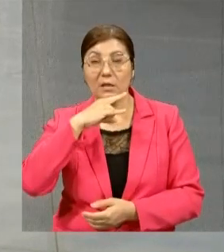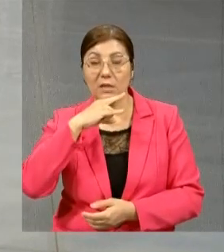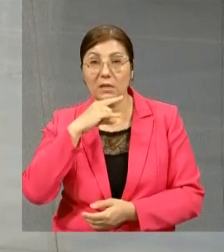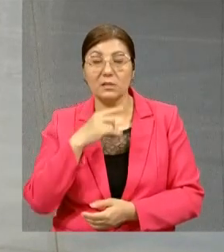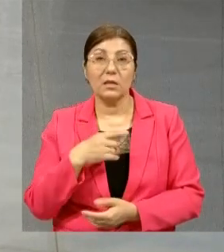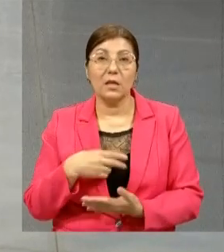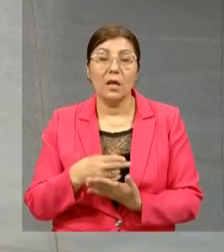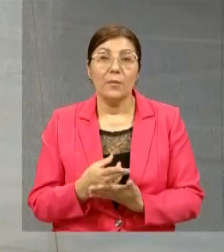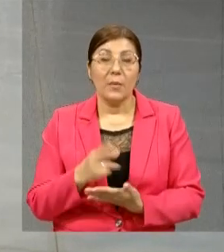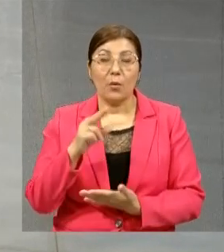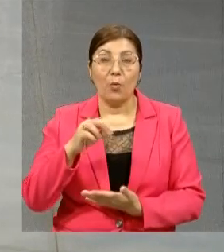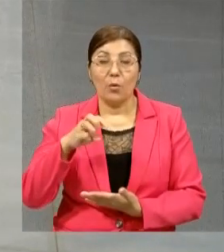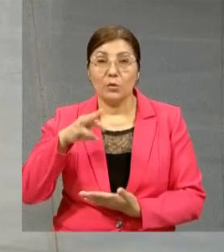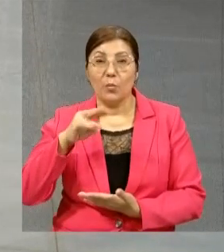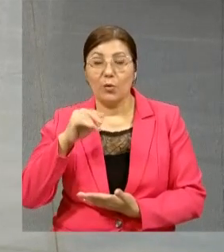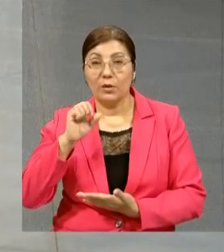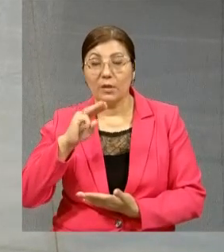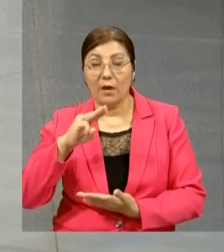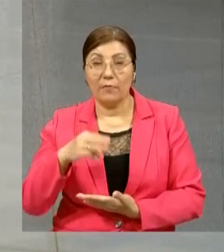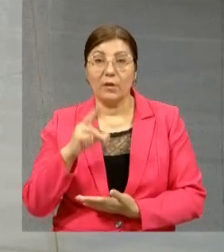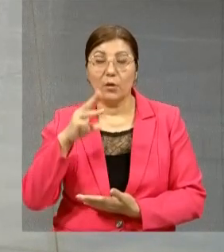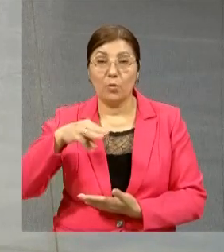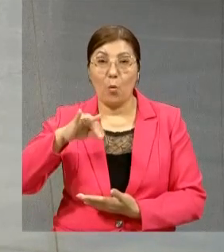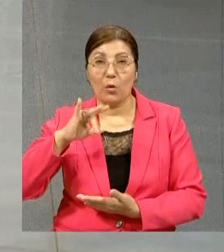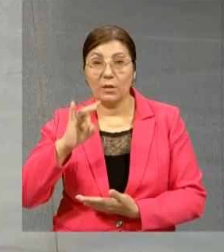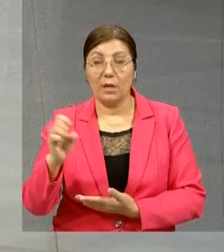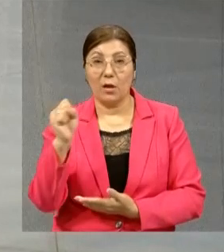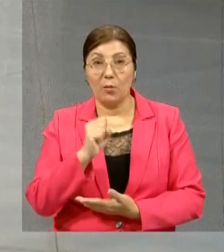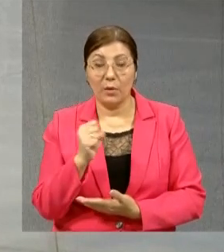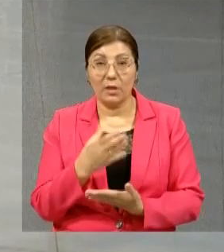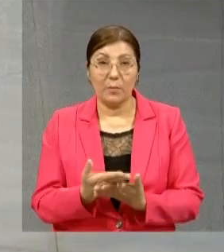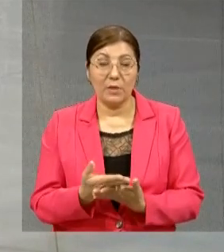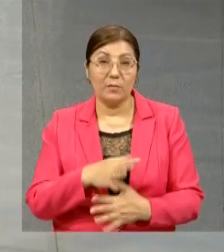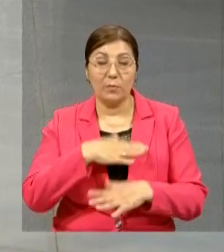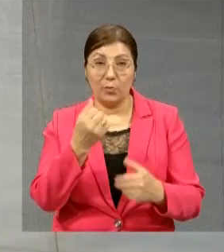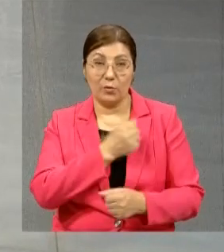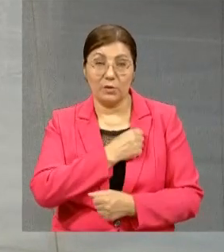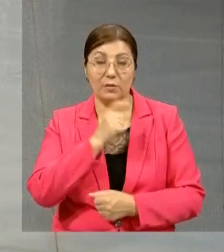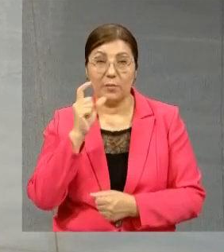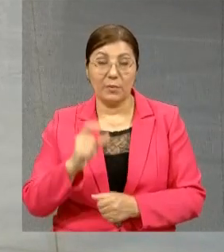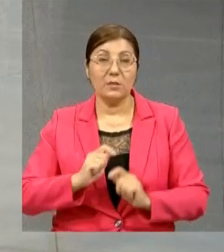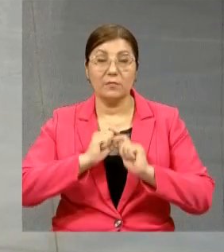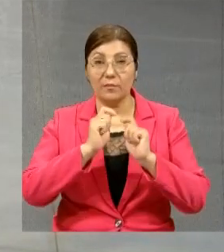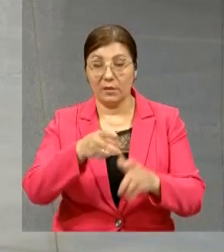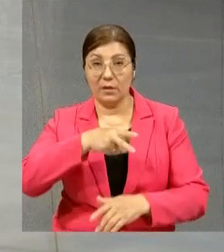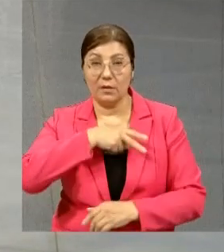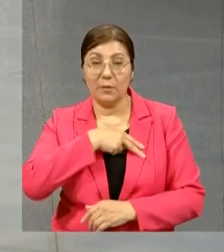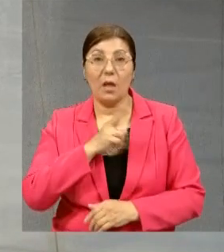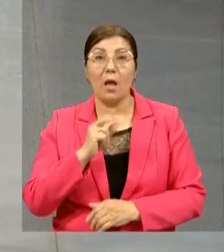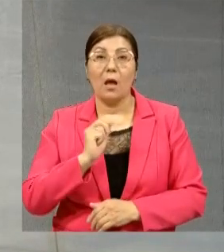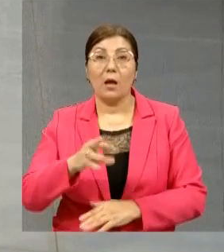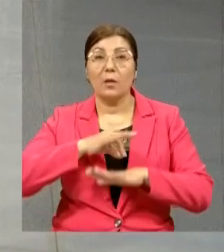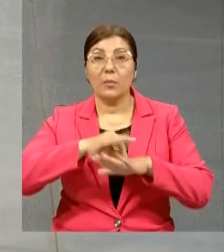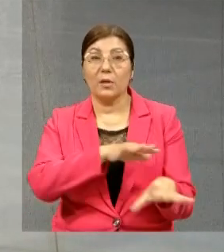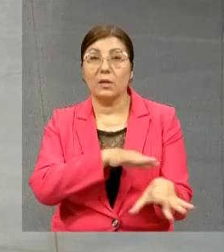генерал-майор авиации тохтара аубакиров в ходе торжества ряд отличившихся военных были удостоены наград о том как проходило